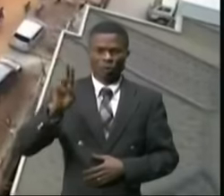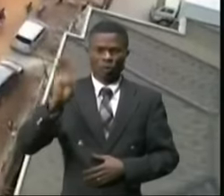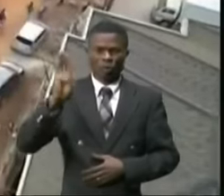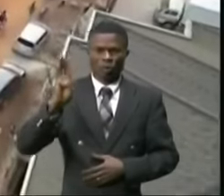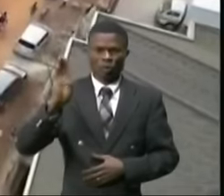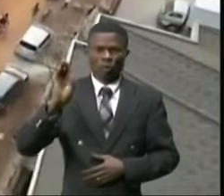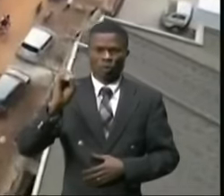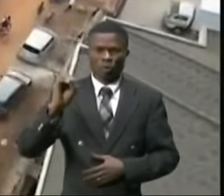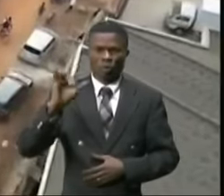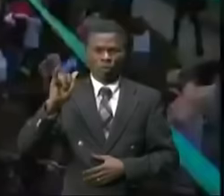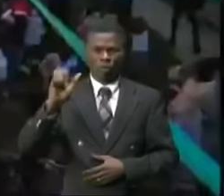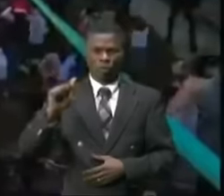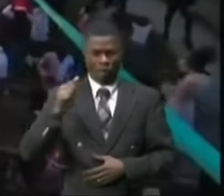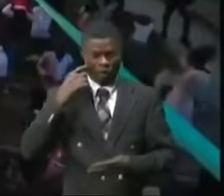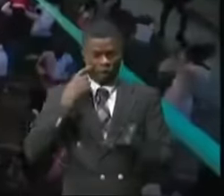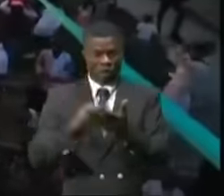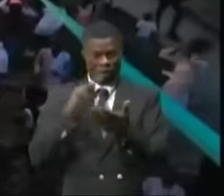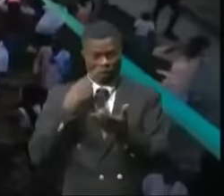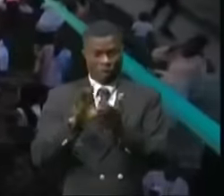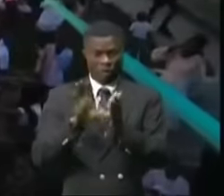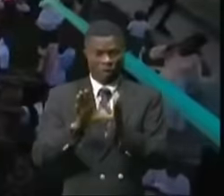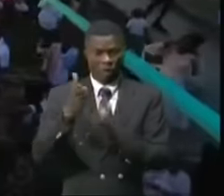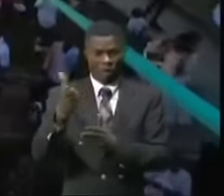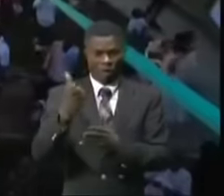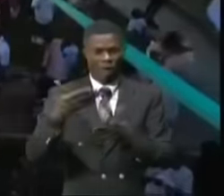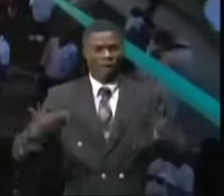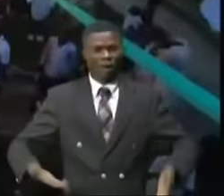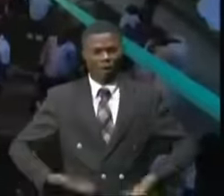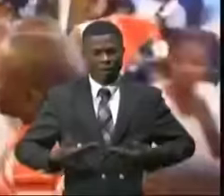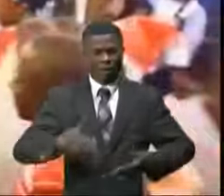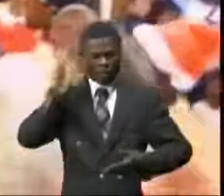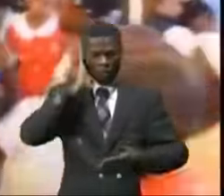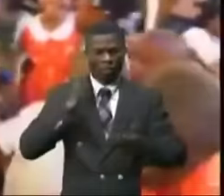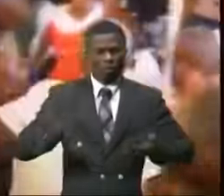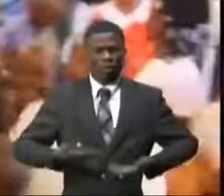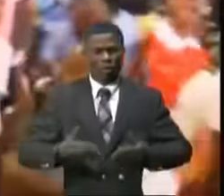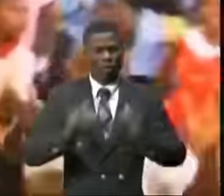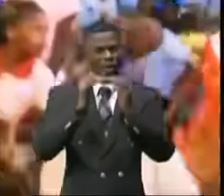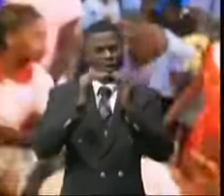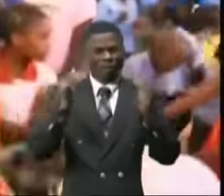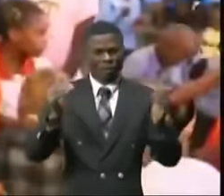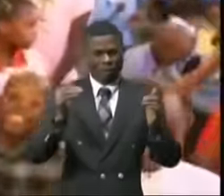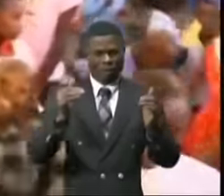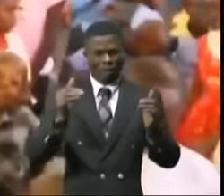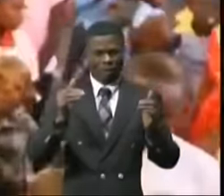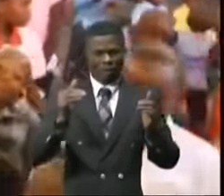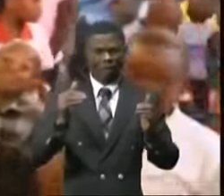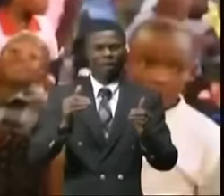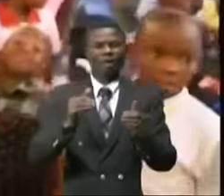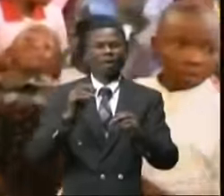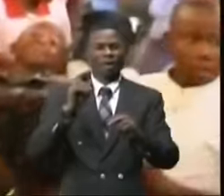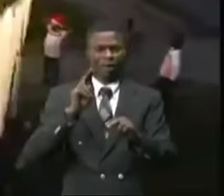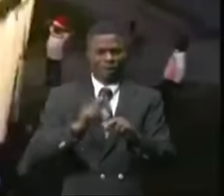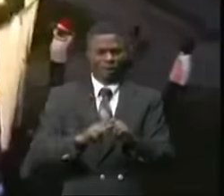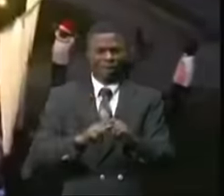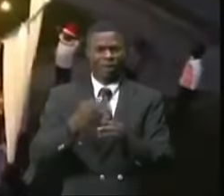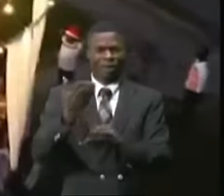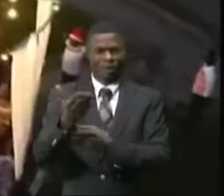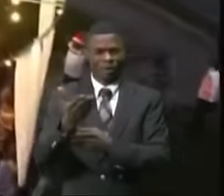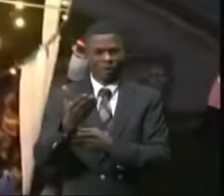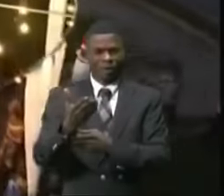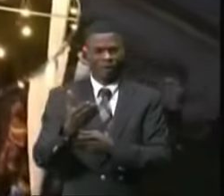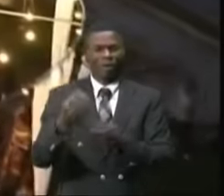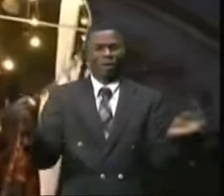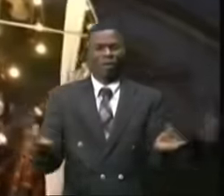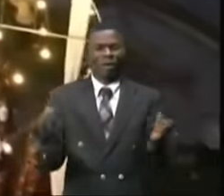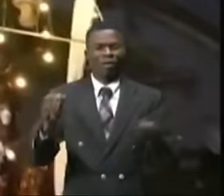Comme vous pouvez remarquer sur ces images, la joie, le bonheur et la tranquillité ne manquent pas à l'appel, comme ce 25 décembre à la fête